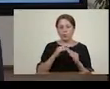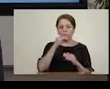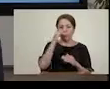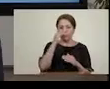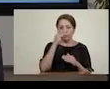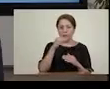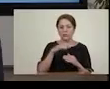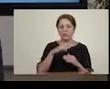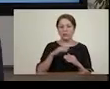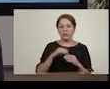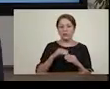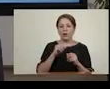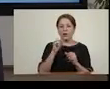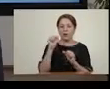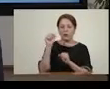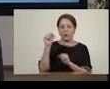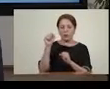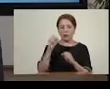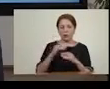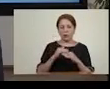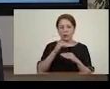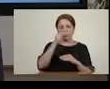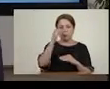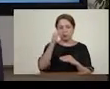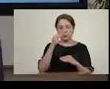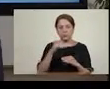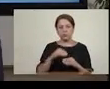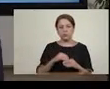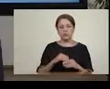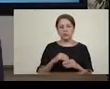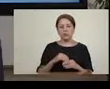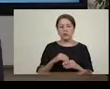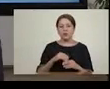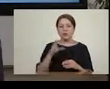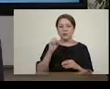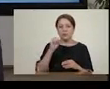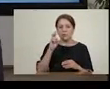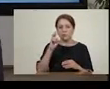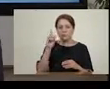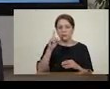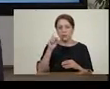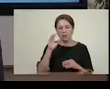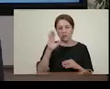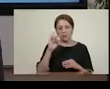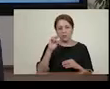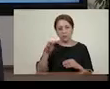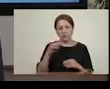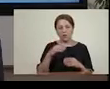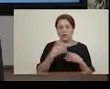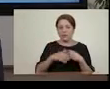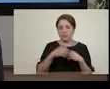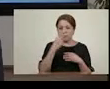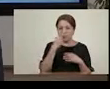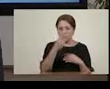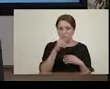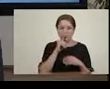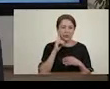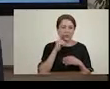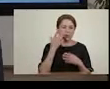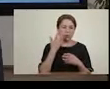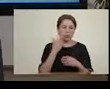immunitetni oshiruvchi vosita hisoblanadi. Mana aziz o'quvchilar, ko'rib turganimiz karam mahsuloti, ahamiyat bering, yashil rangda.